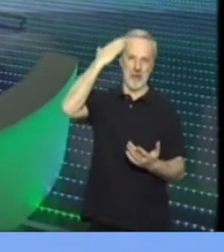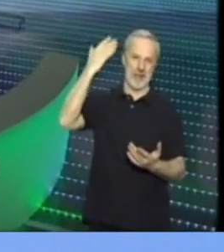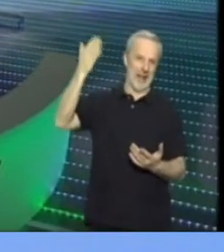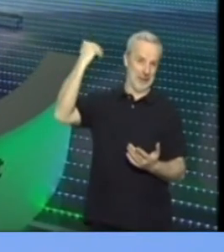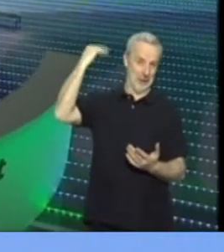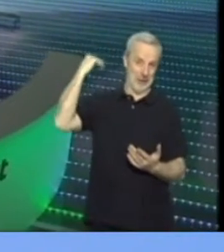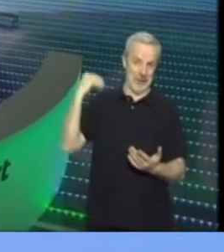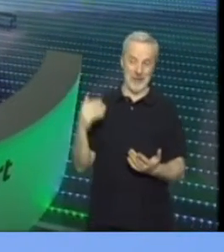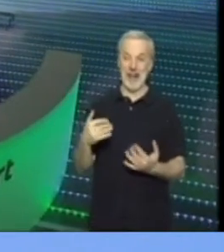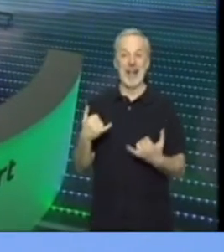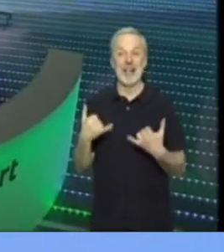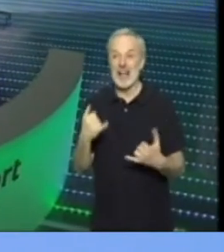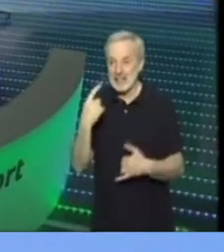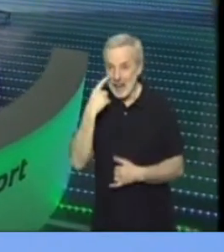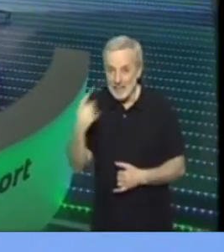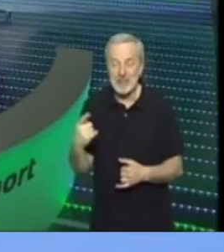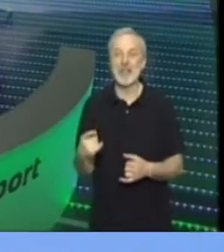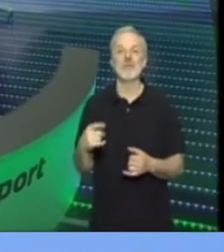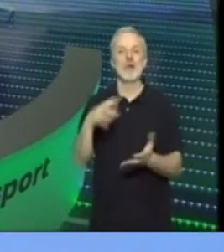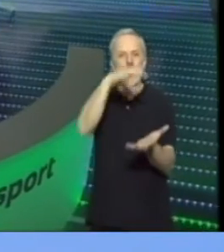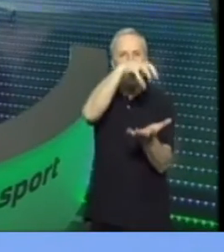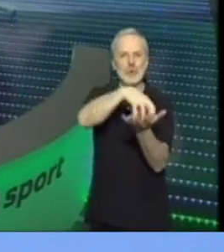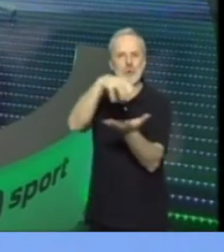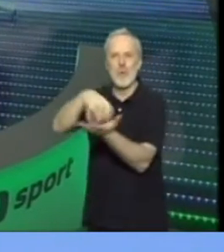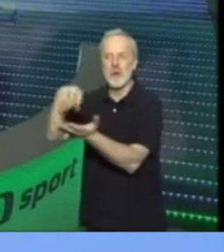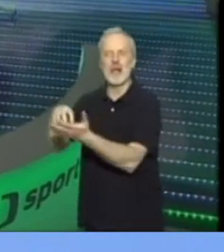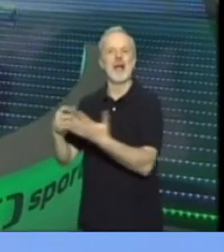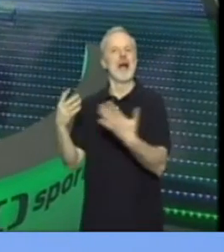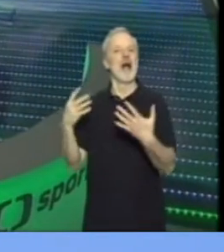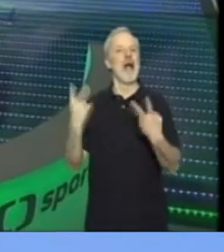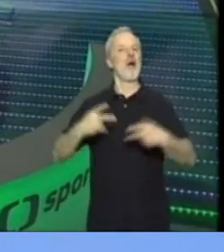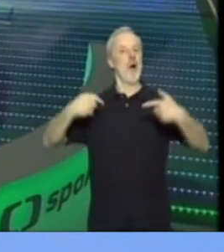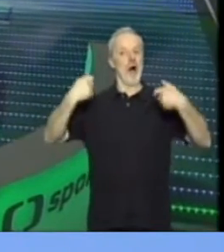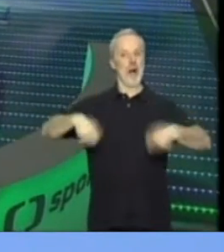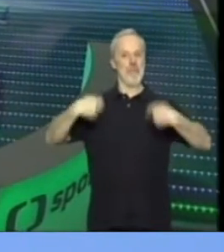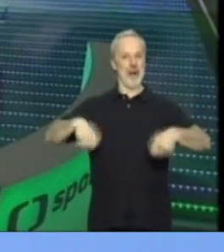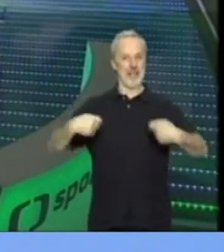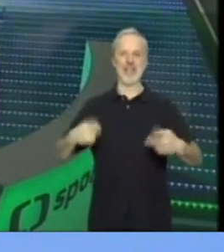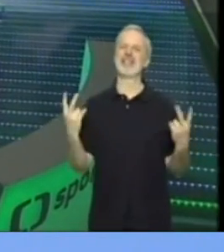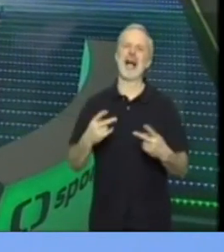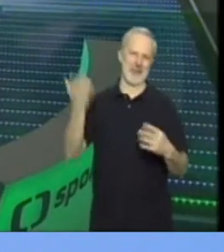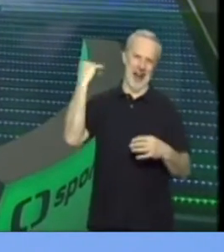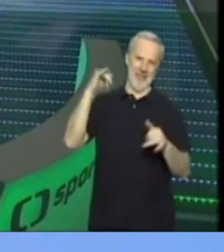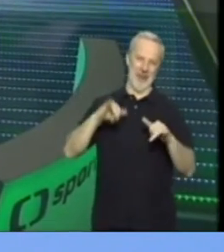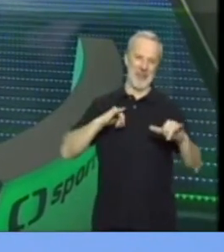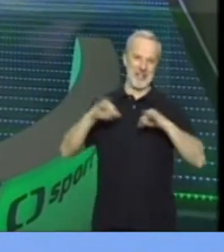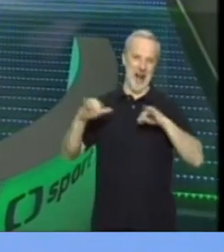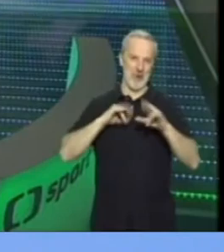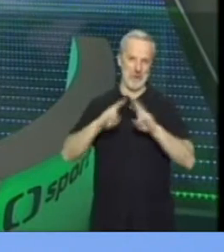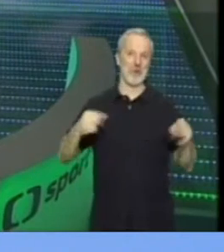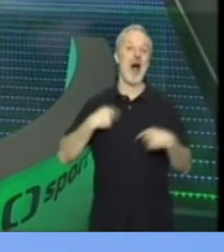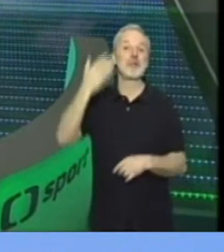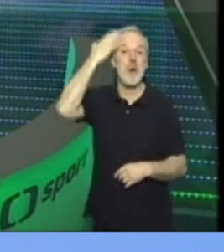vidíme jednotlivé týmy v národních dresech, tak jak jsme to vydávali v minulosti na závodě Míru. A v